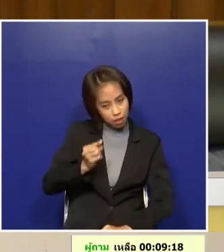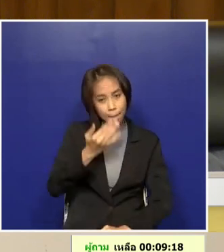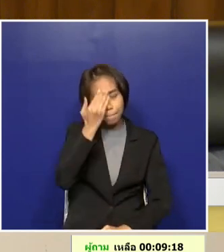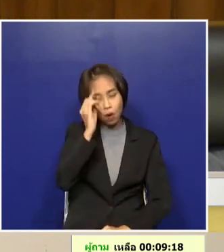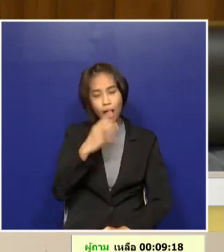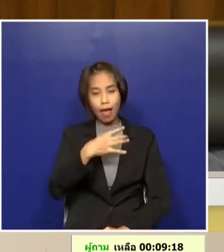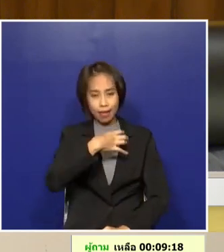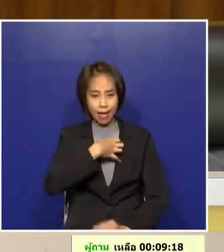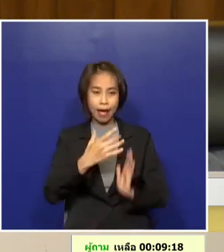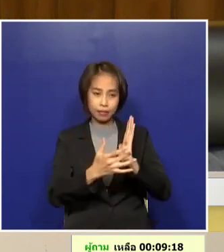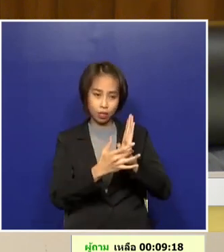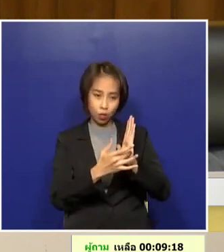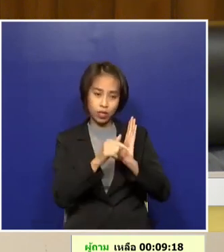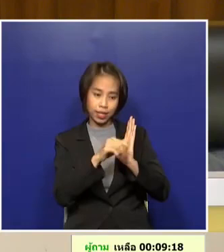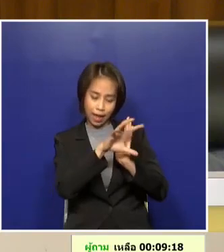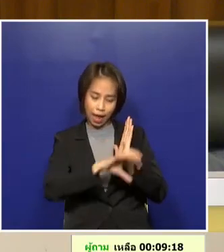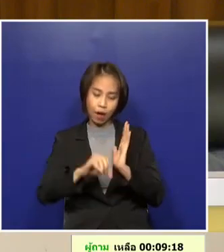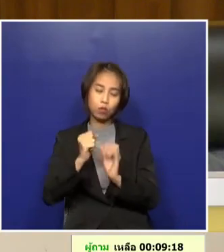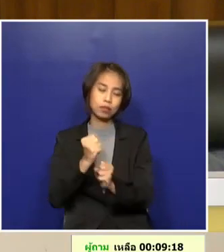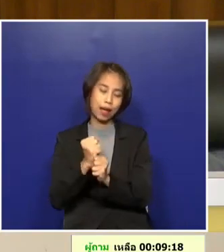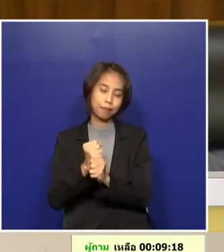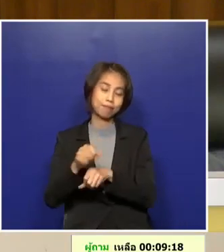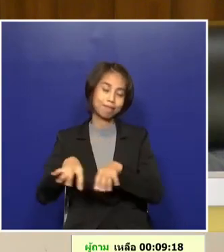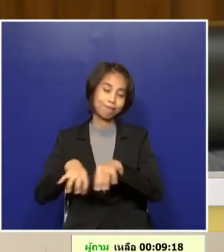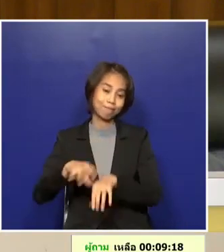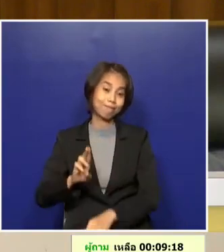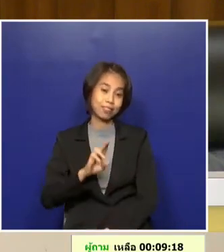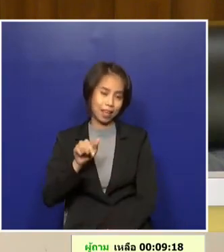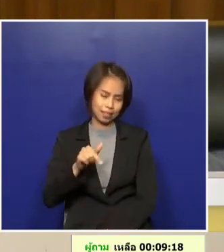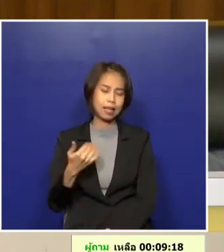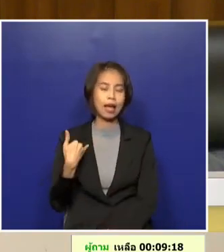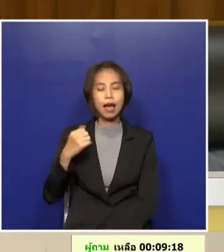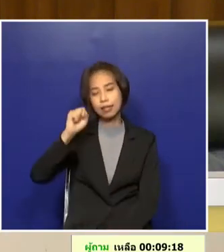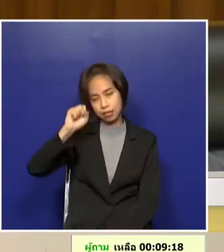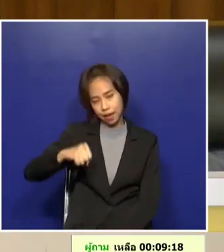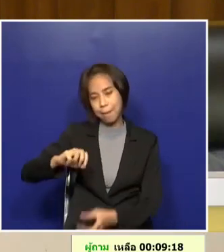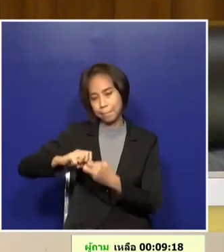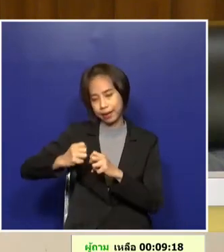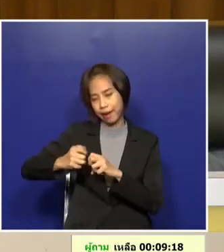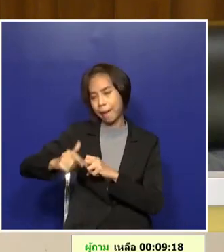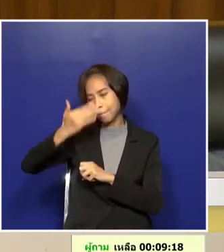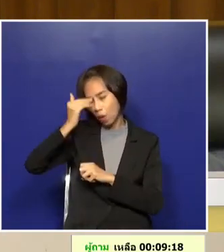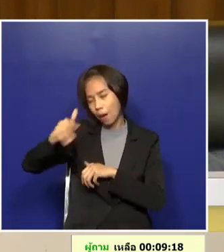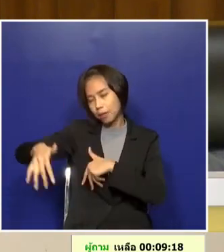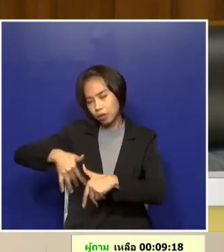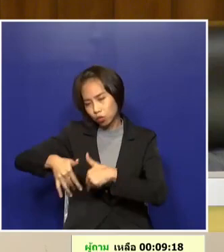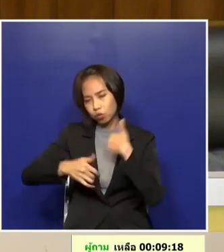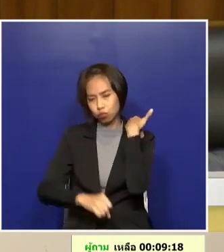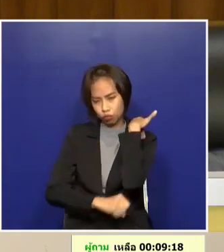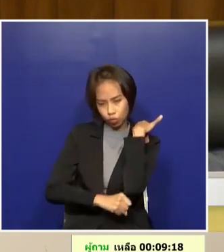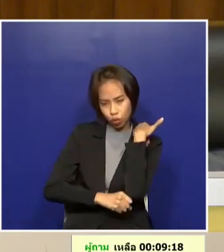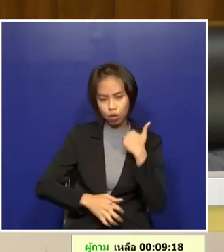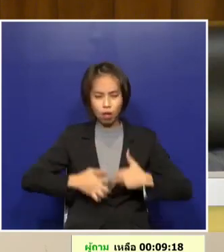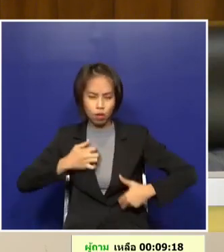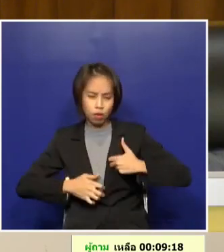ฟอร์มตรงนี้ซึ่งก็โอเคแหละครับก็ยังมีปัญหาในเรื่องของว่าประชาชนนั้นก็เดือดร้อนนะยากจนแต่ก็ไม่มีโ